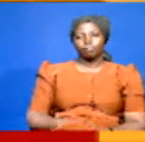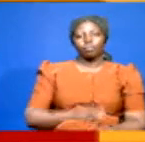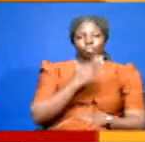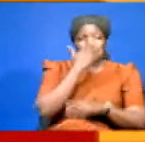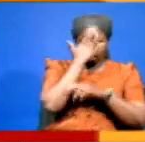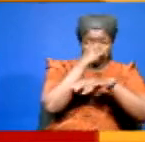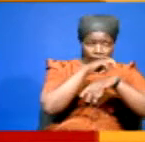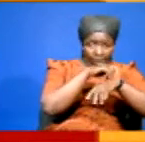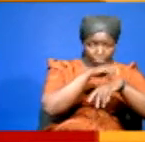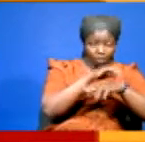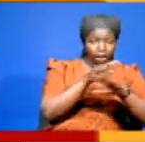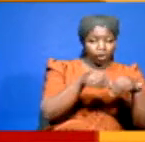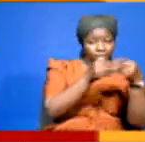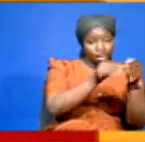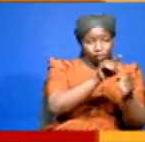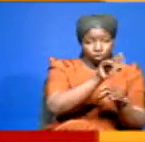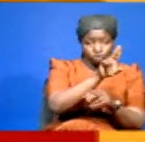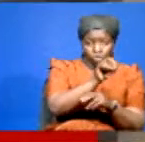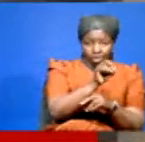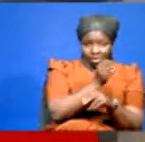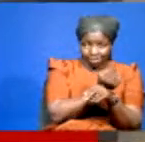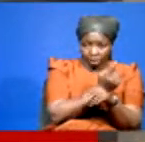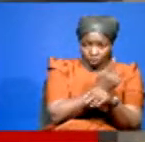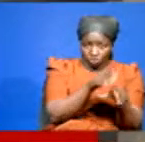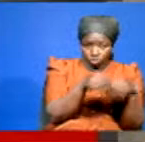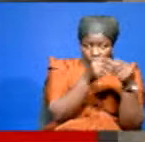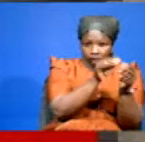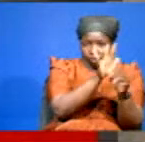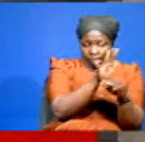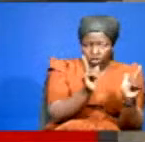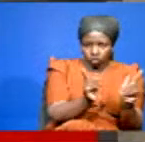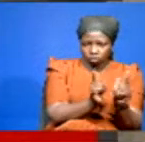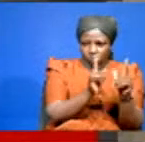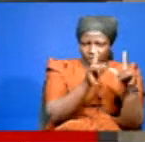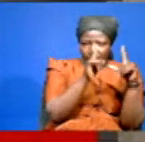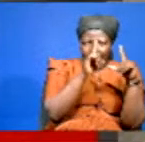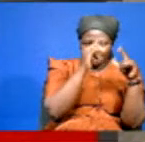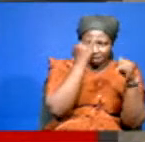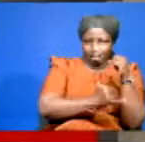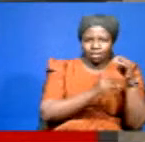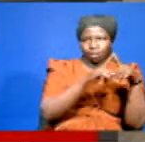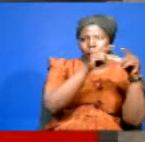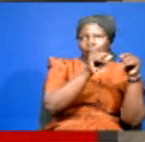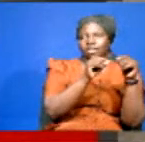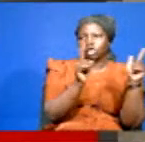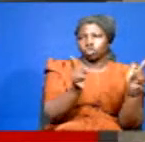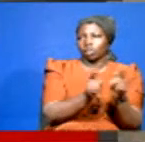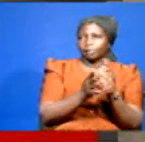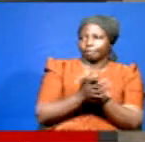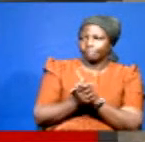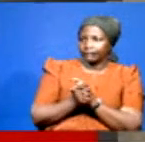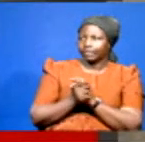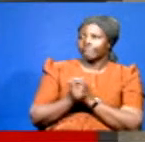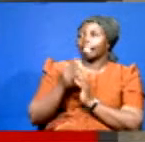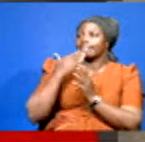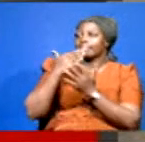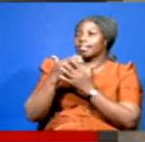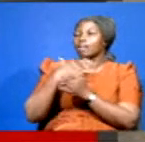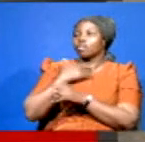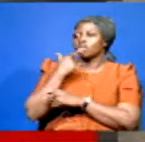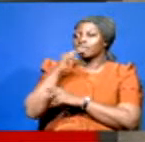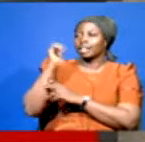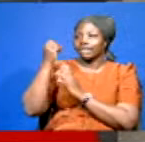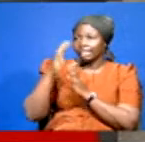nitakupa sekunde 20 utoe kauli ya mwisho kwa kifupi. Asante sana. Kwanza ningependa kuambia wa Kenya kwamba sisi kama